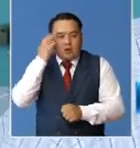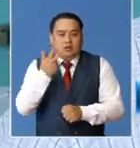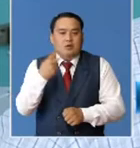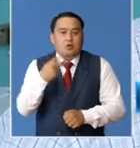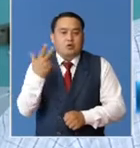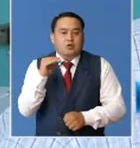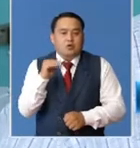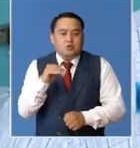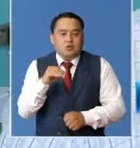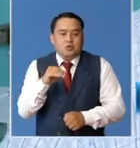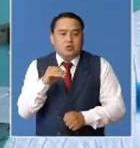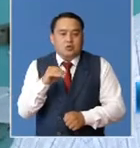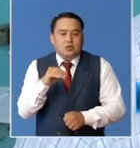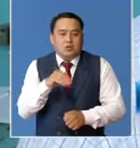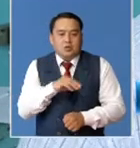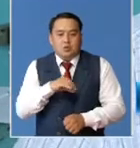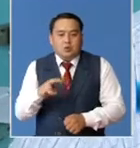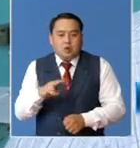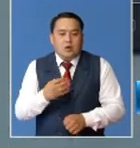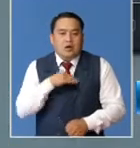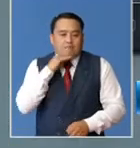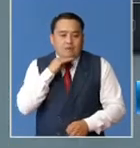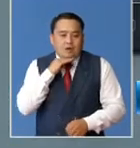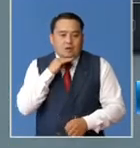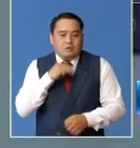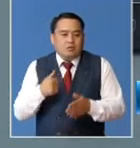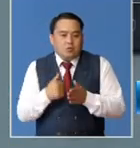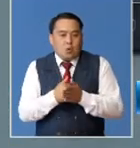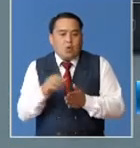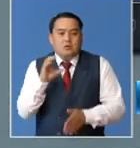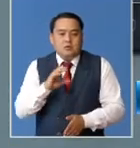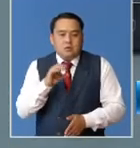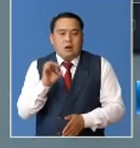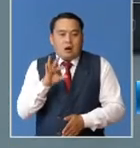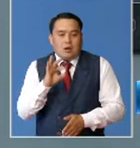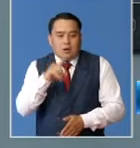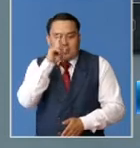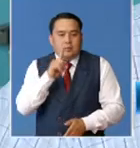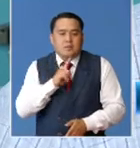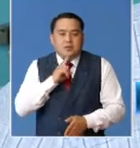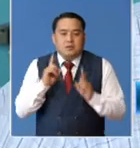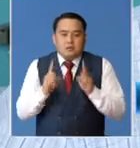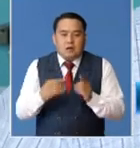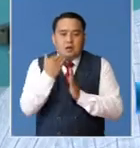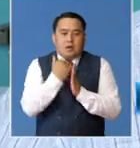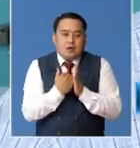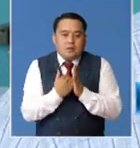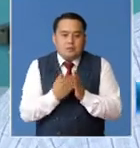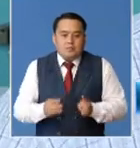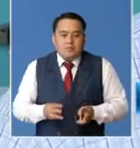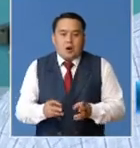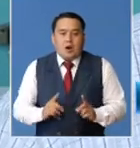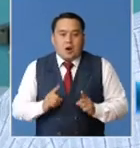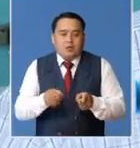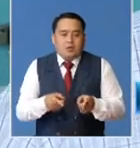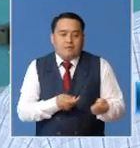тысяч тонн угля. Значит, этого угля нам хватит практически до сентября-октября месяца. Согласно графику, поставка топлива